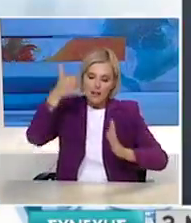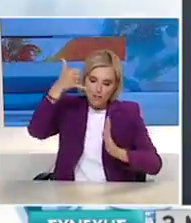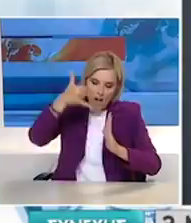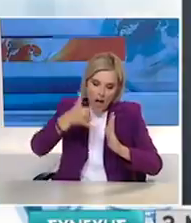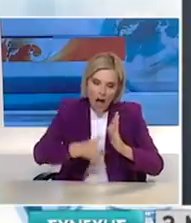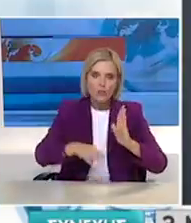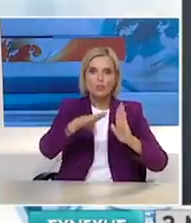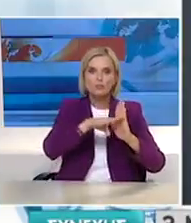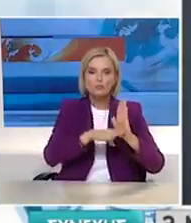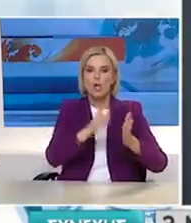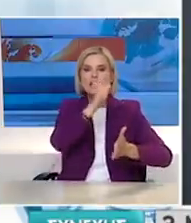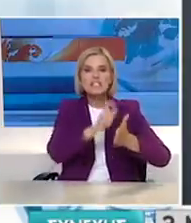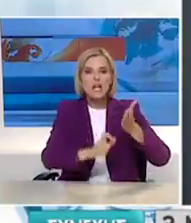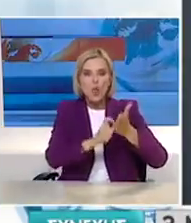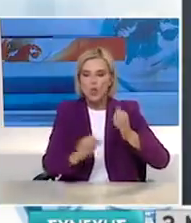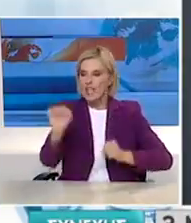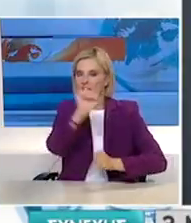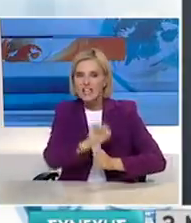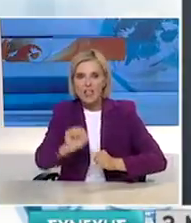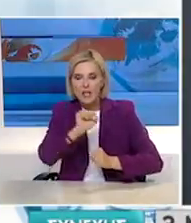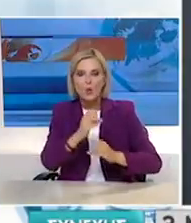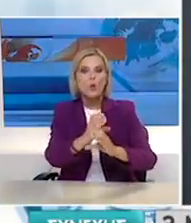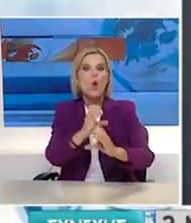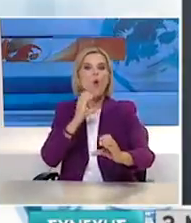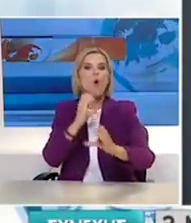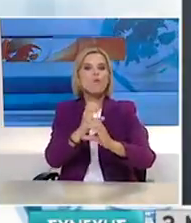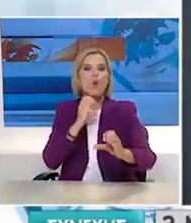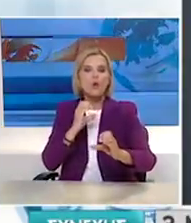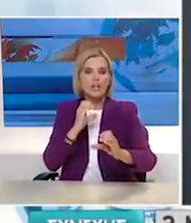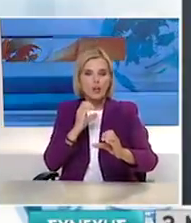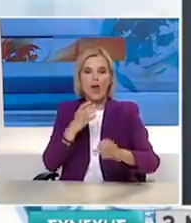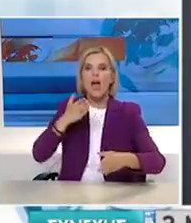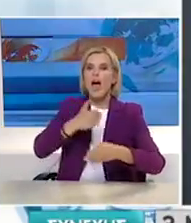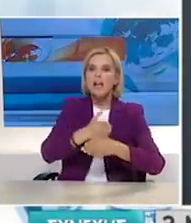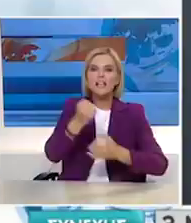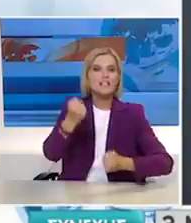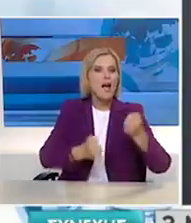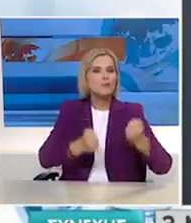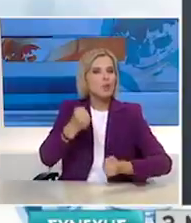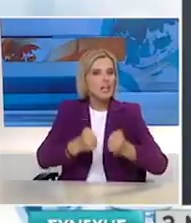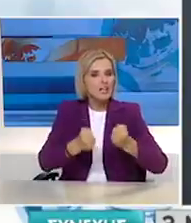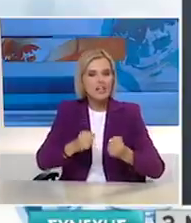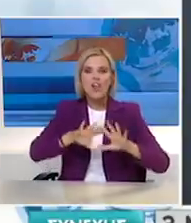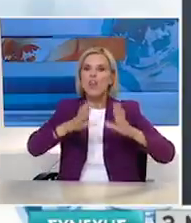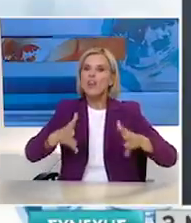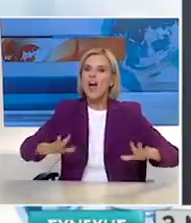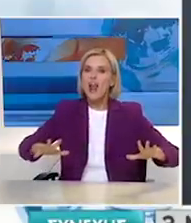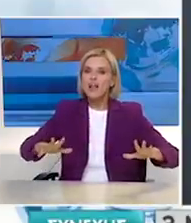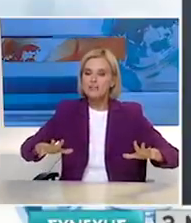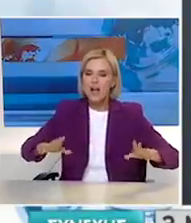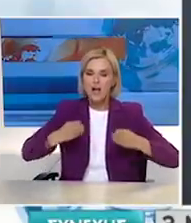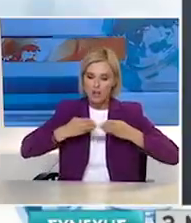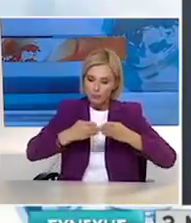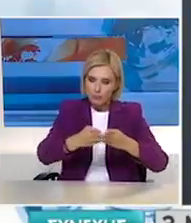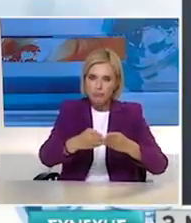των τουριστικών καταλυμάτων, για τα τουριστικά λεωφορεία, για τις επιχειρήσεις ενοικιάσεων αυτοκινήτων, για τις θαλάσσιες μεταφορές με